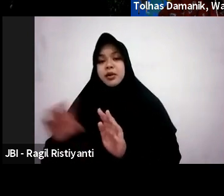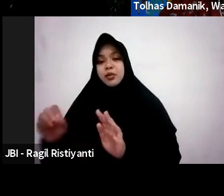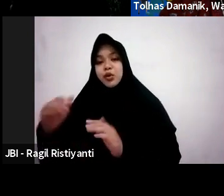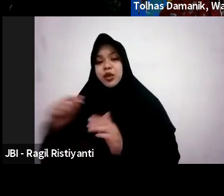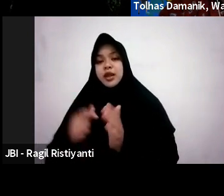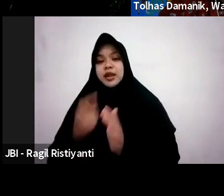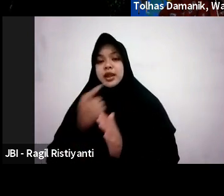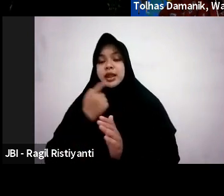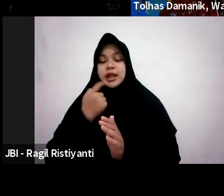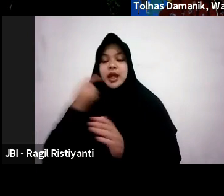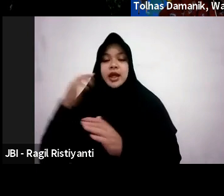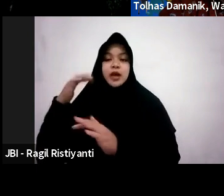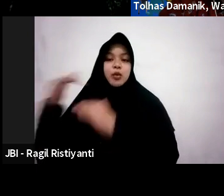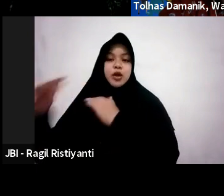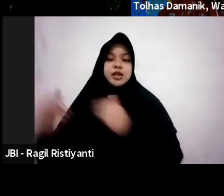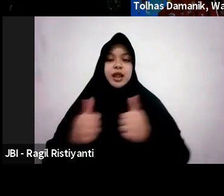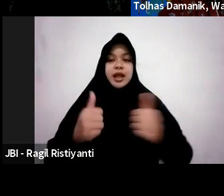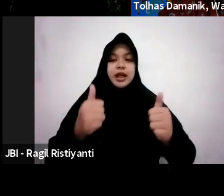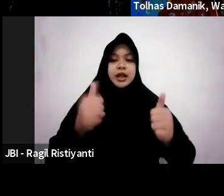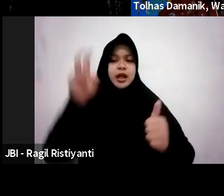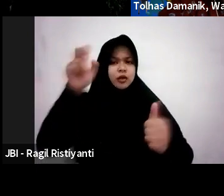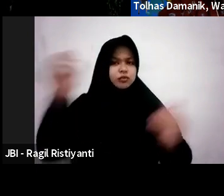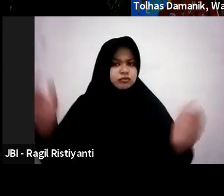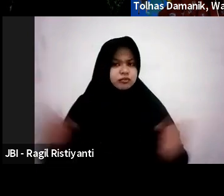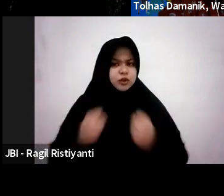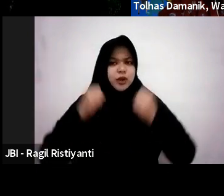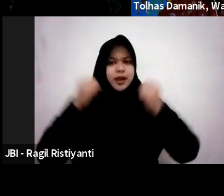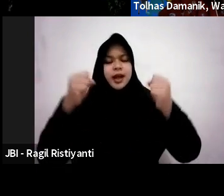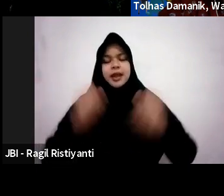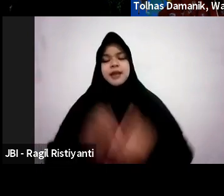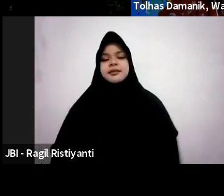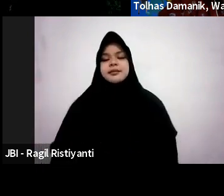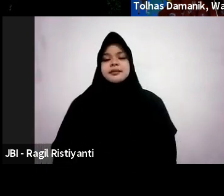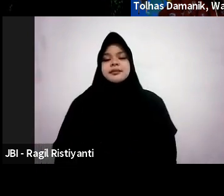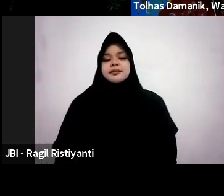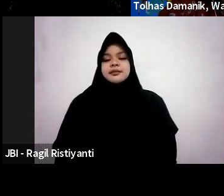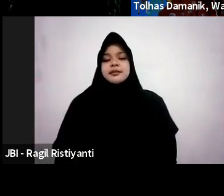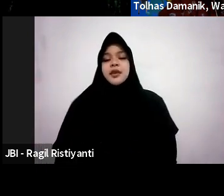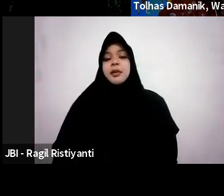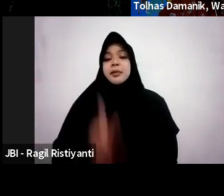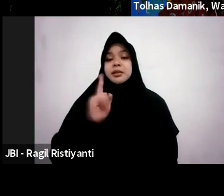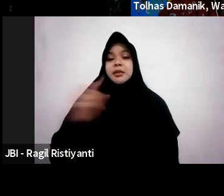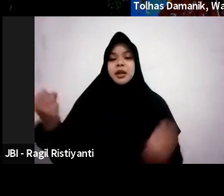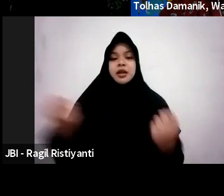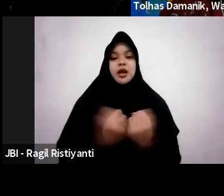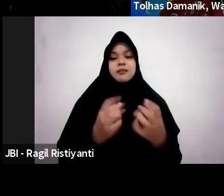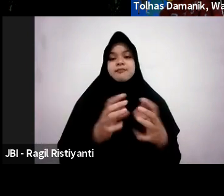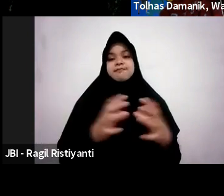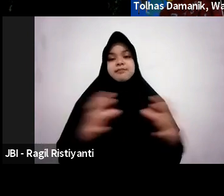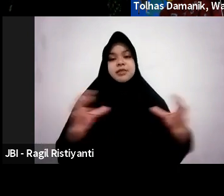layak nah ini yang harus diperjuangkan terus saya kira karena yaitu tadi karena tantangannya masih besar tetapi dia sudah masuk dalam